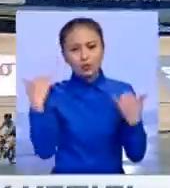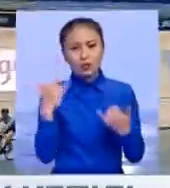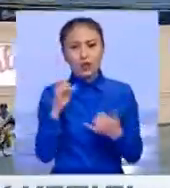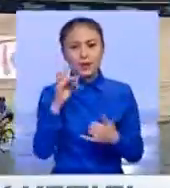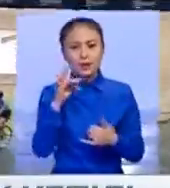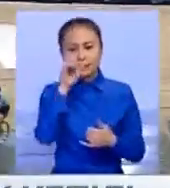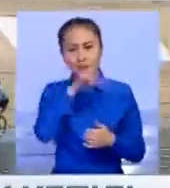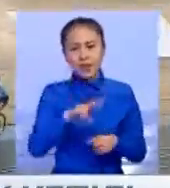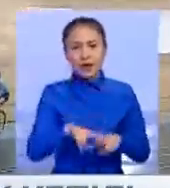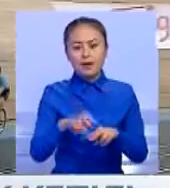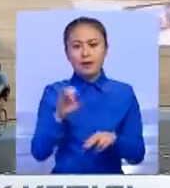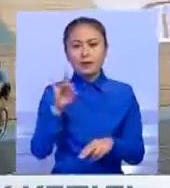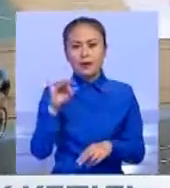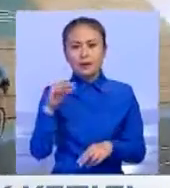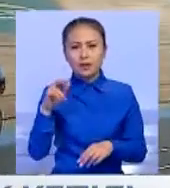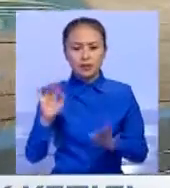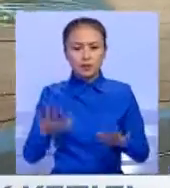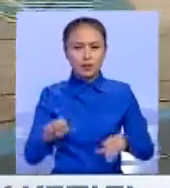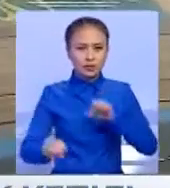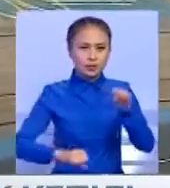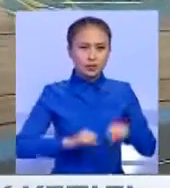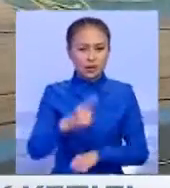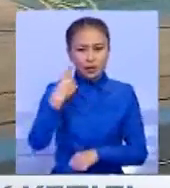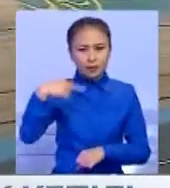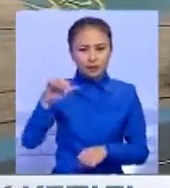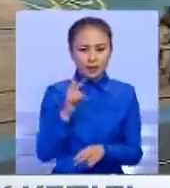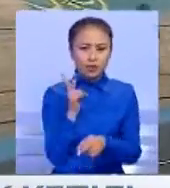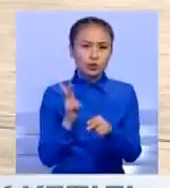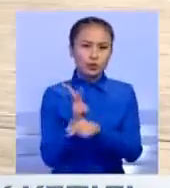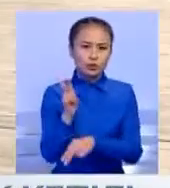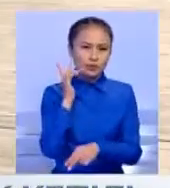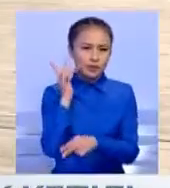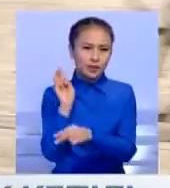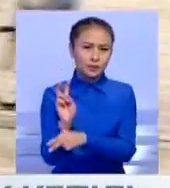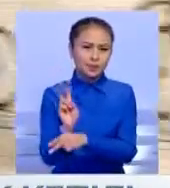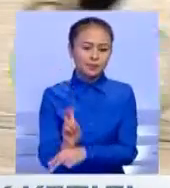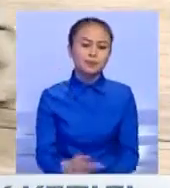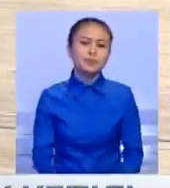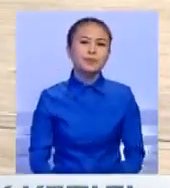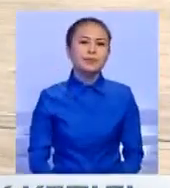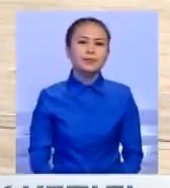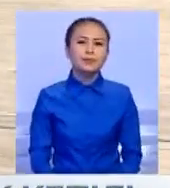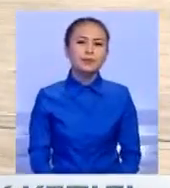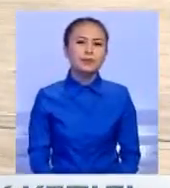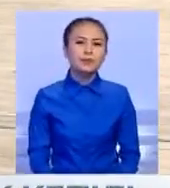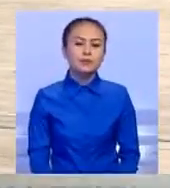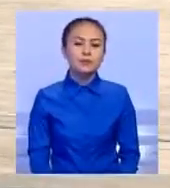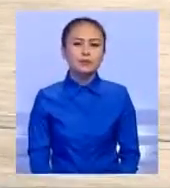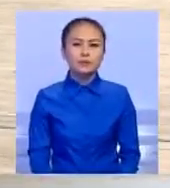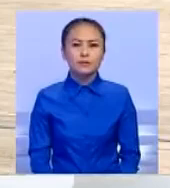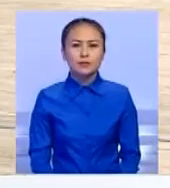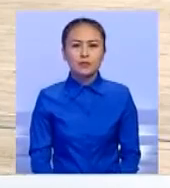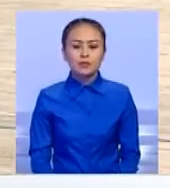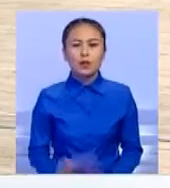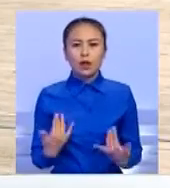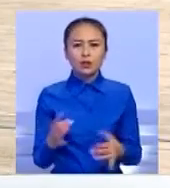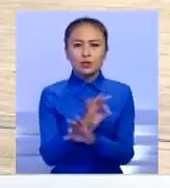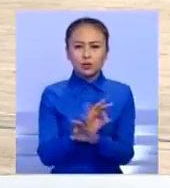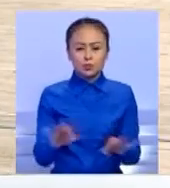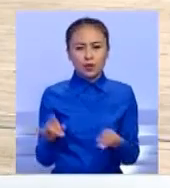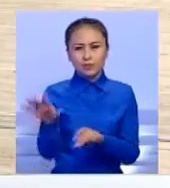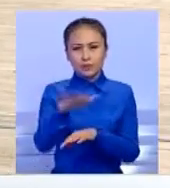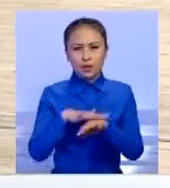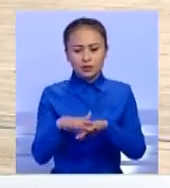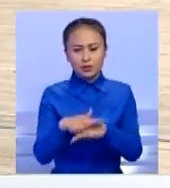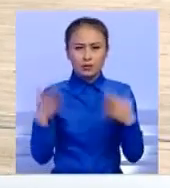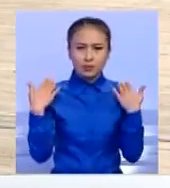Айгерім Астанадағы Сарыарқа велотрегіне аптасына 3 мәрте тұрақты келіп тұрады. Замечательно, что все делается для того, чтобы это развивалось. Қазір жалпы